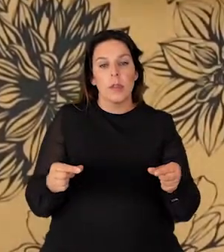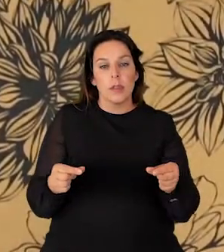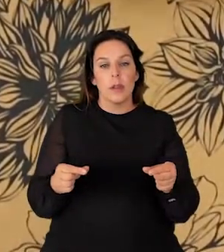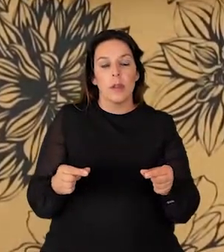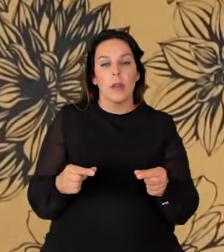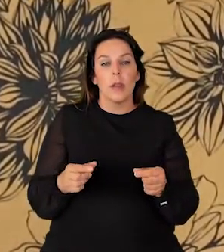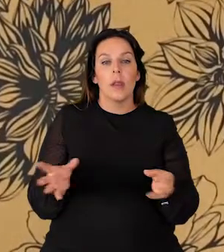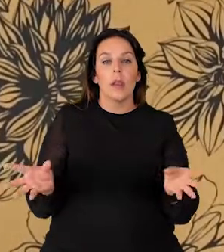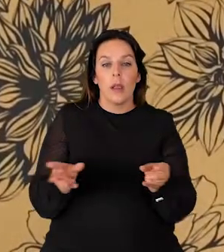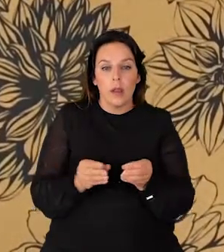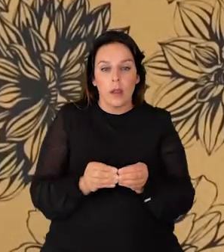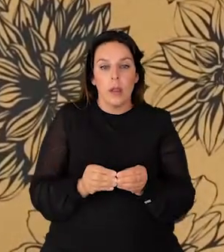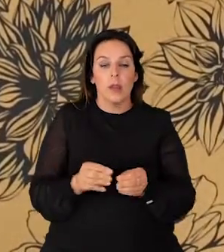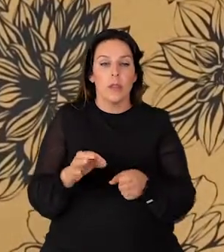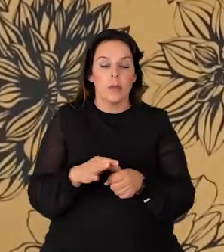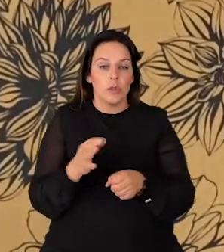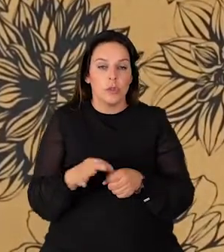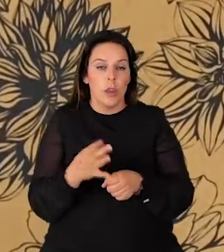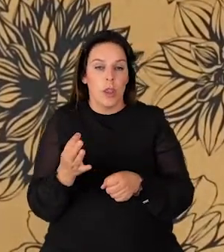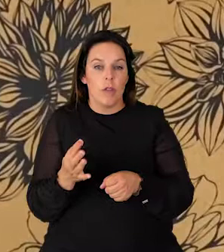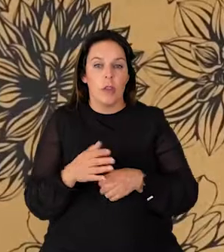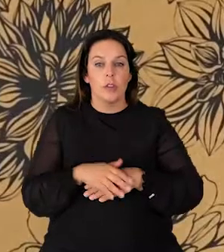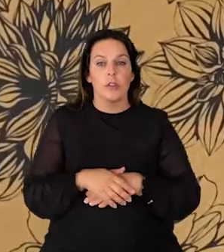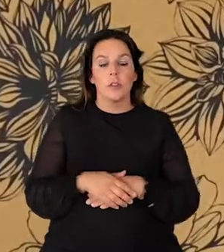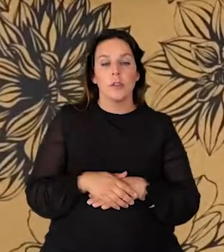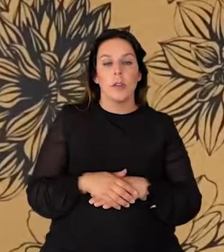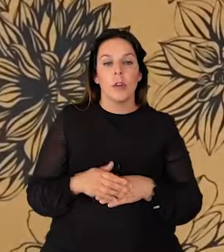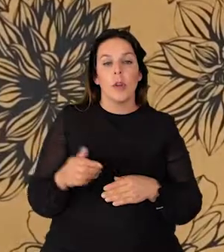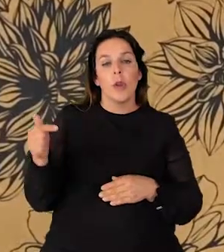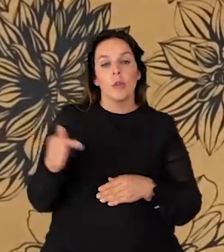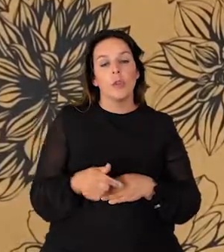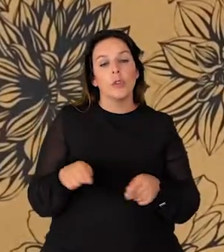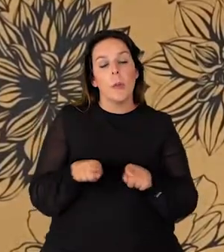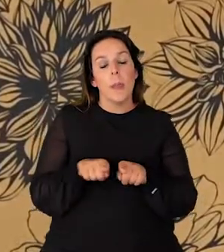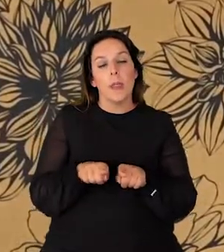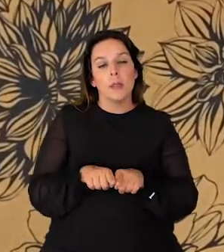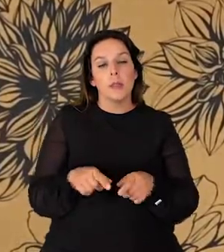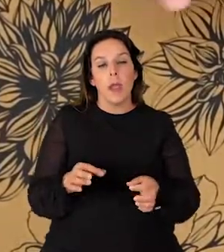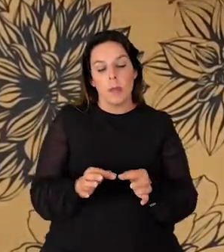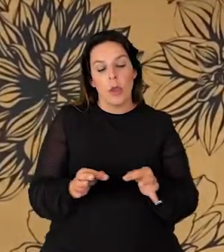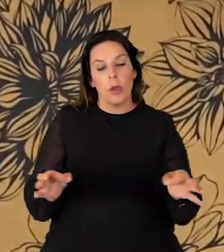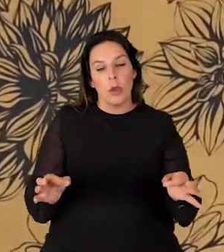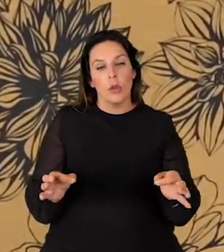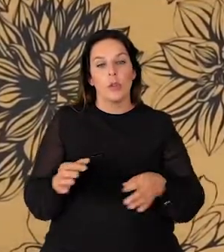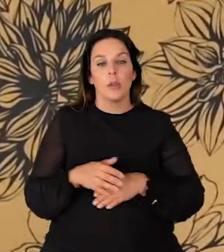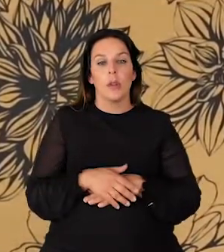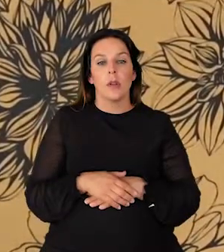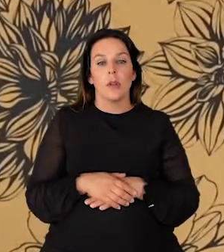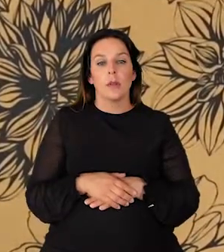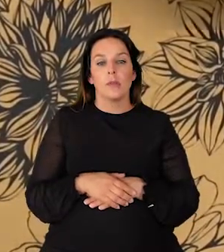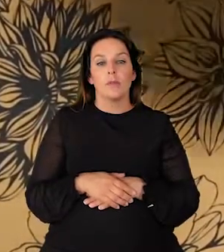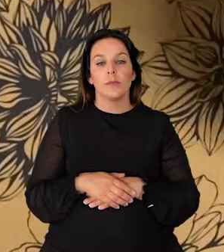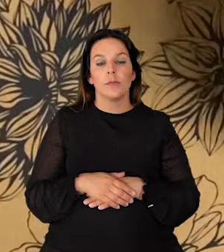średnicę rulon, żeby on nam się swobodnie schował w rakiecie. Tak, ja go